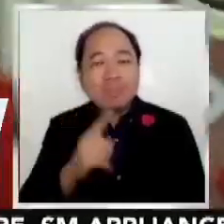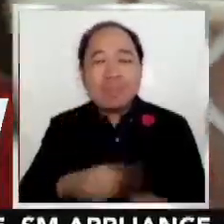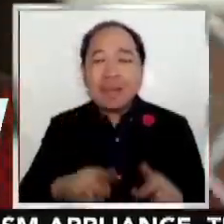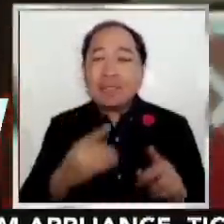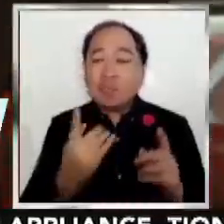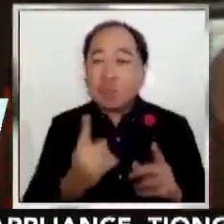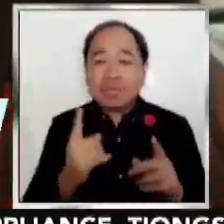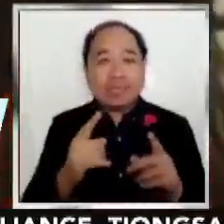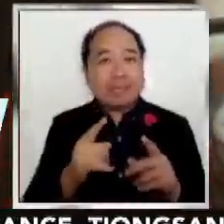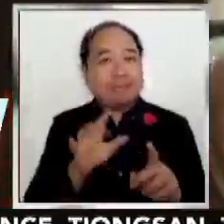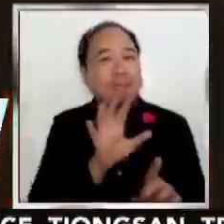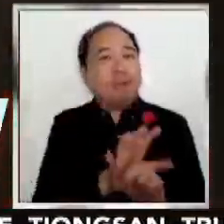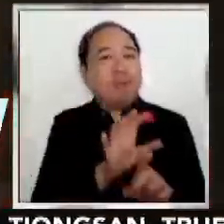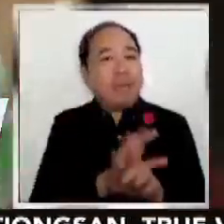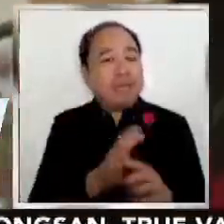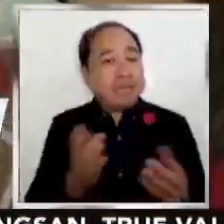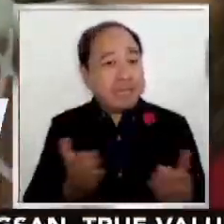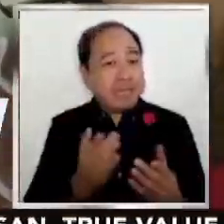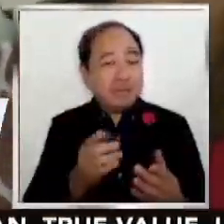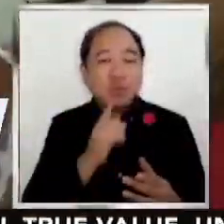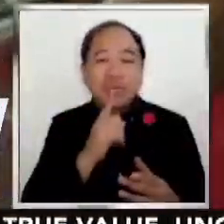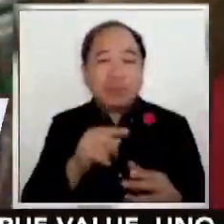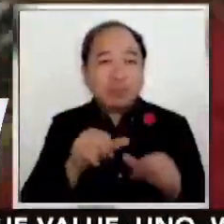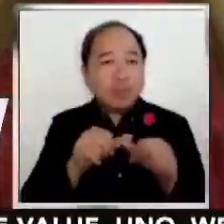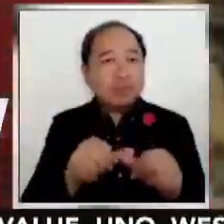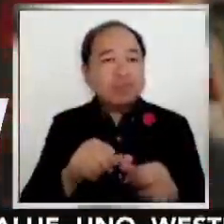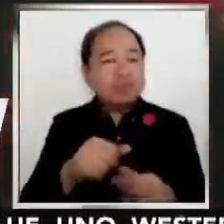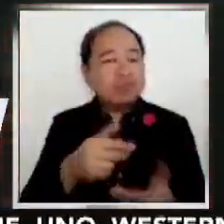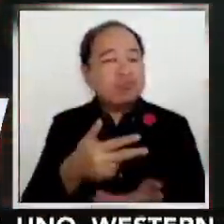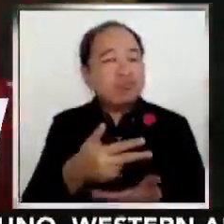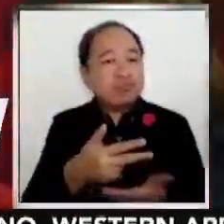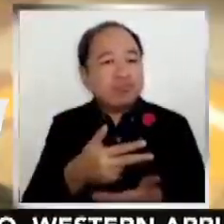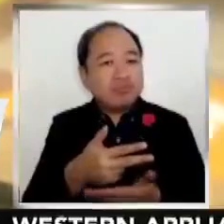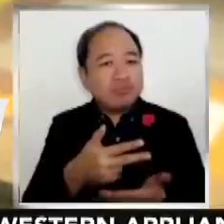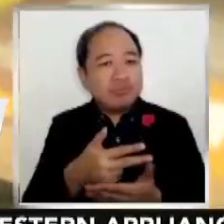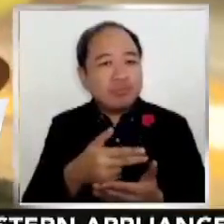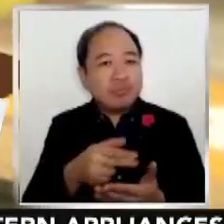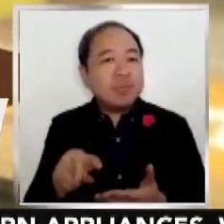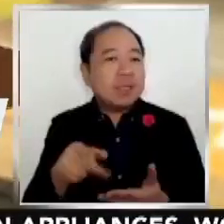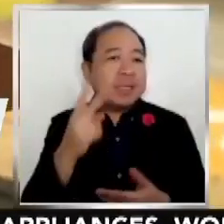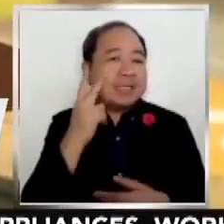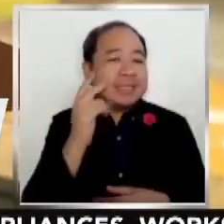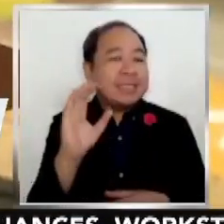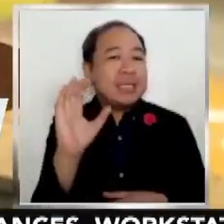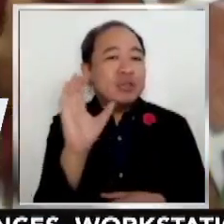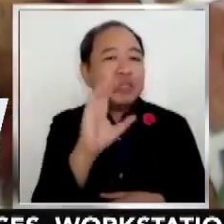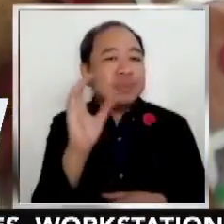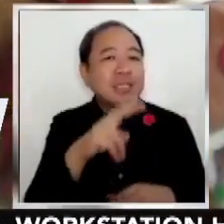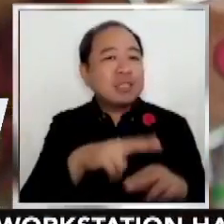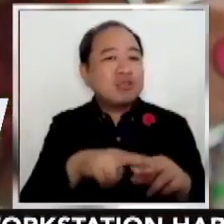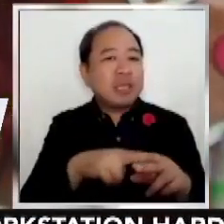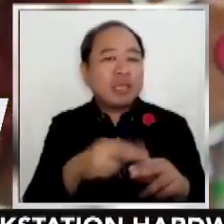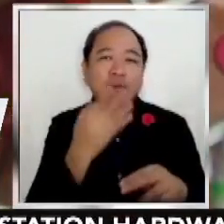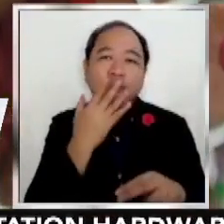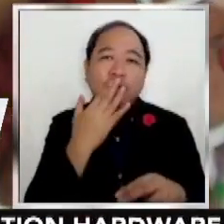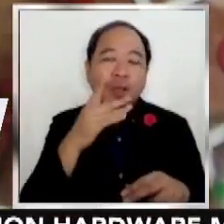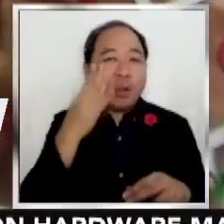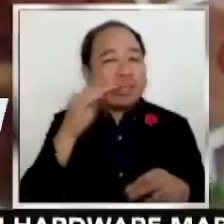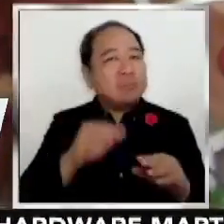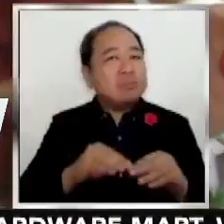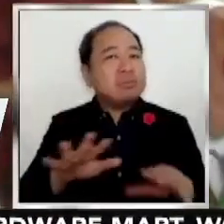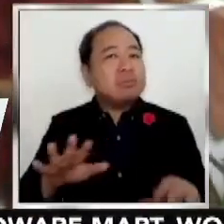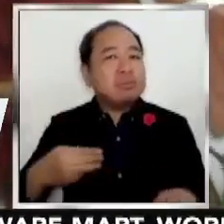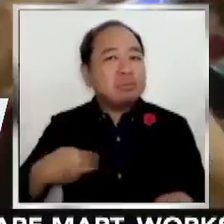paandar ay literal na umaandar. Ang Christmas train na makulay para magbago kahit konti ang mood mo sa kabila